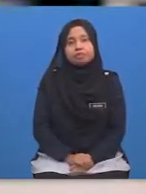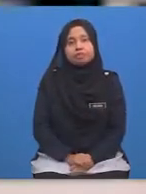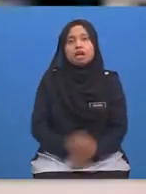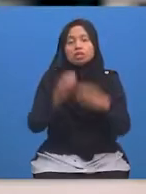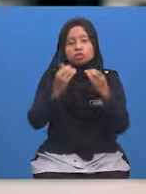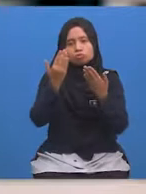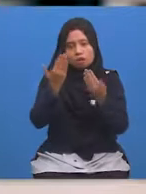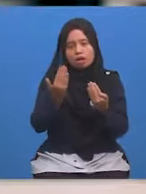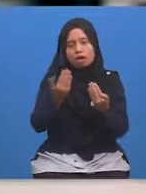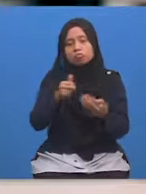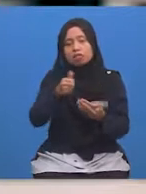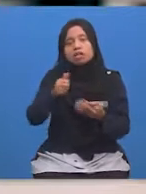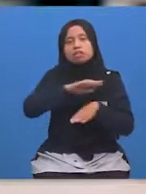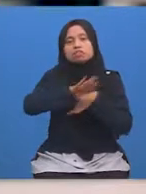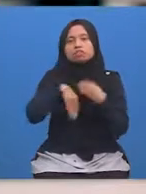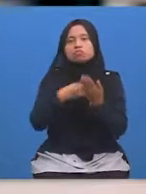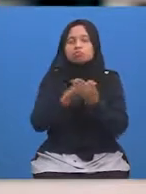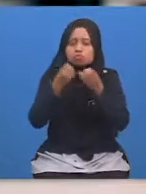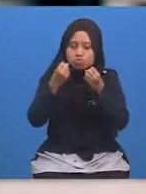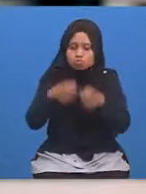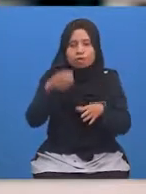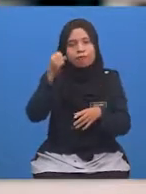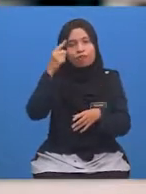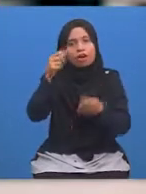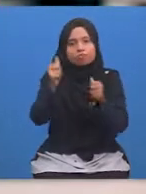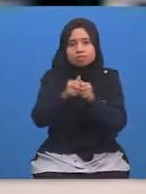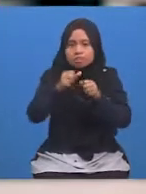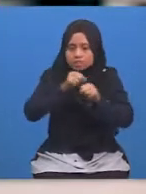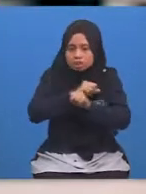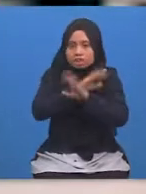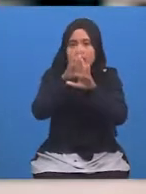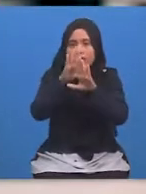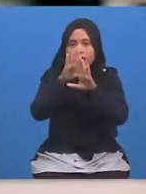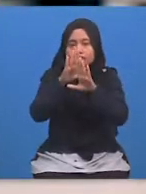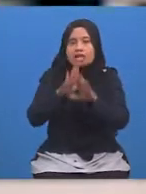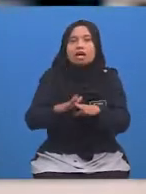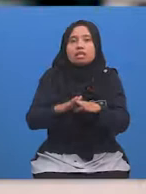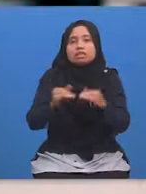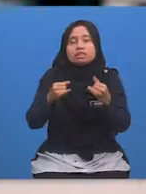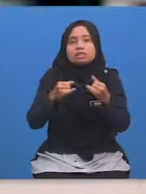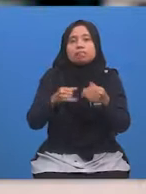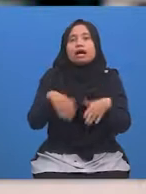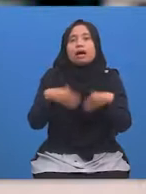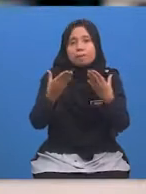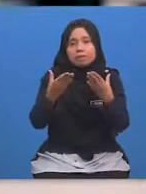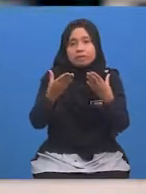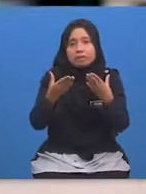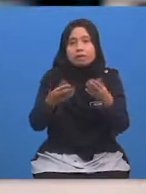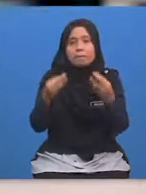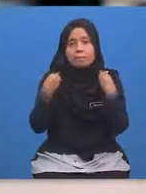Cikgu harap anda semua sudah faham dengan jelas ya ciri-ciri perniagaan milikan tunggal